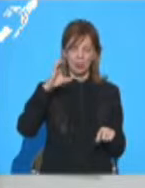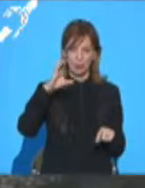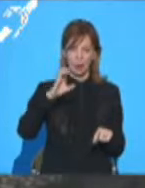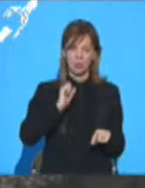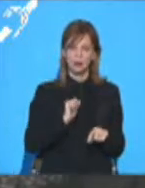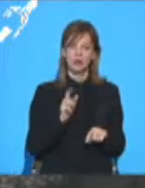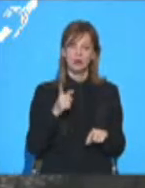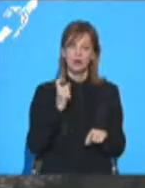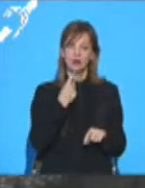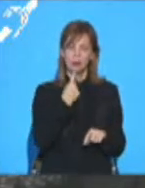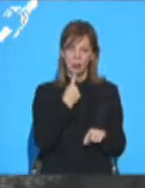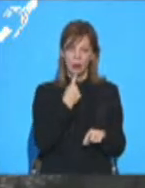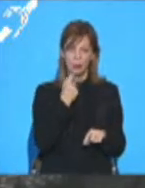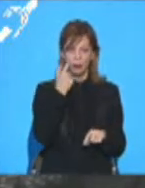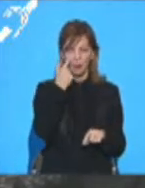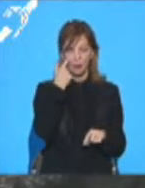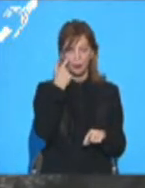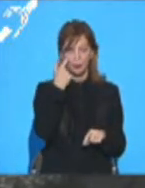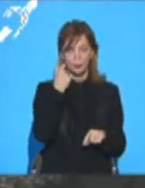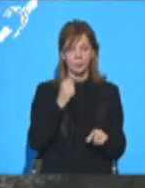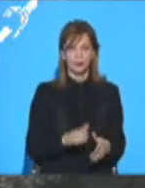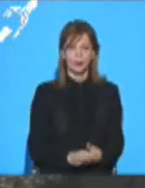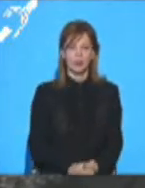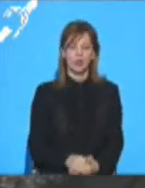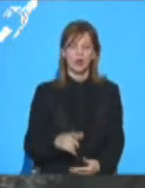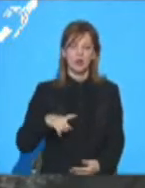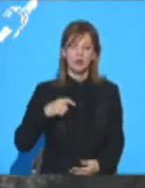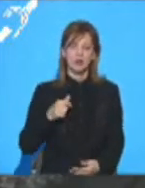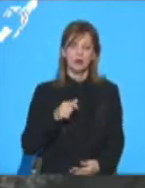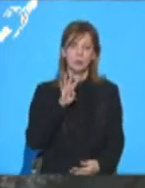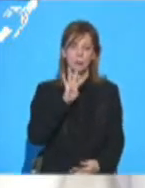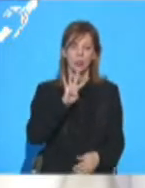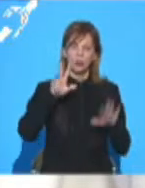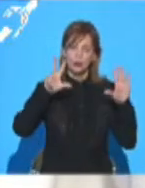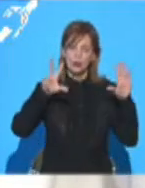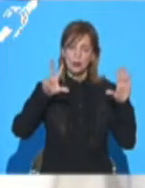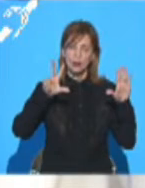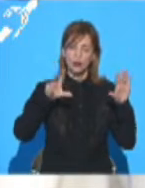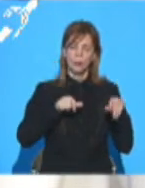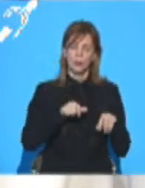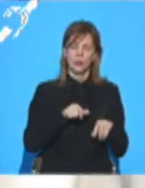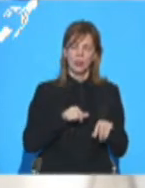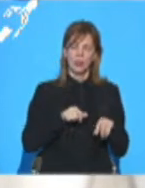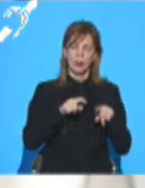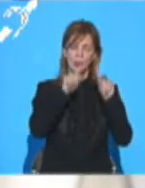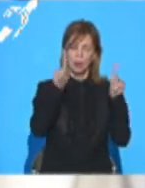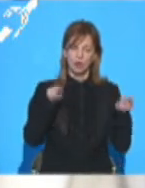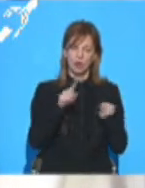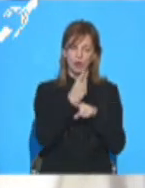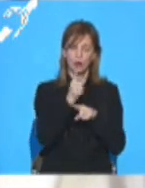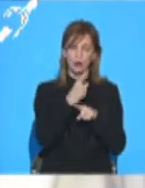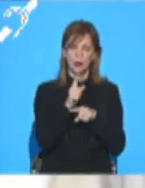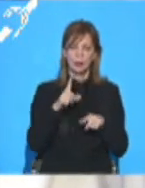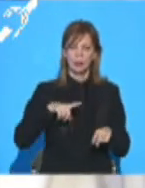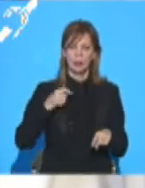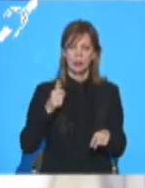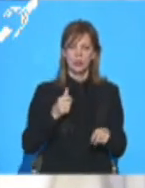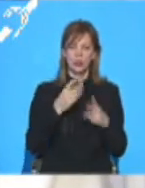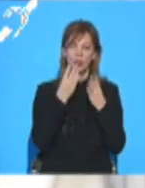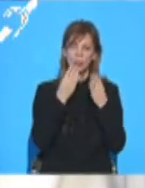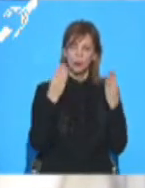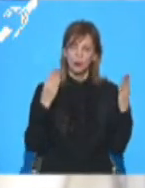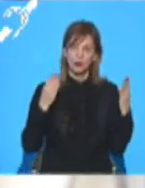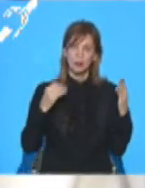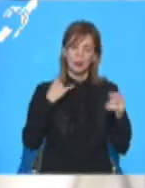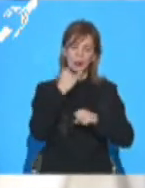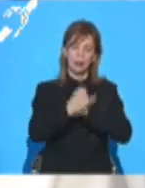și Promovarea Culturii Tradiționale Dolj. Sunt 48 de expozanți. A zice că este o expoziție internațională pentru că